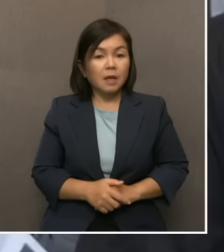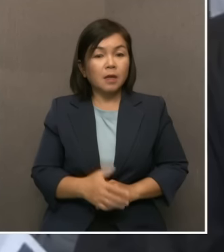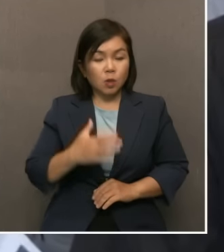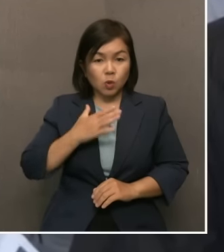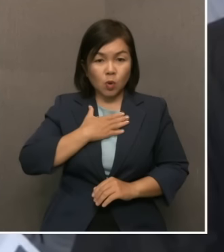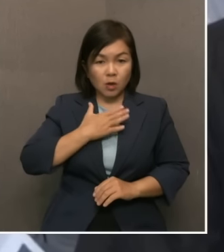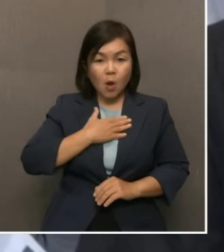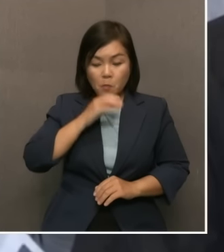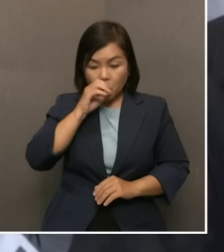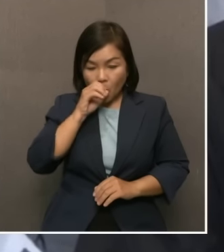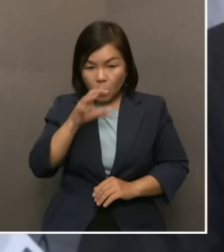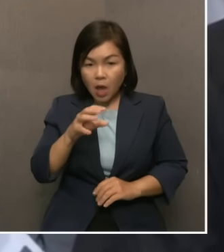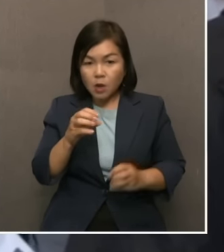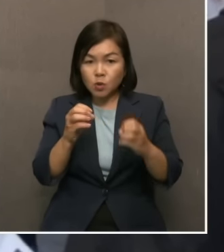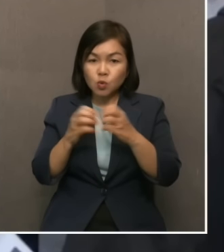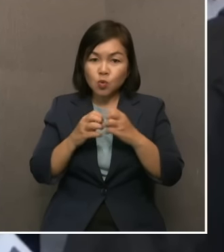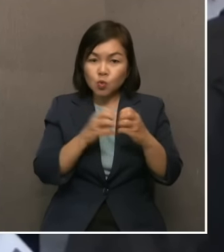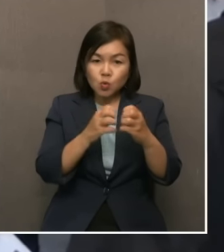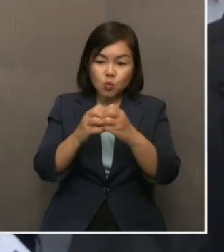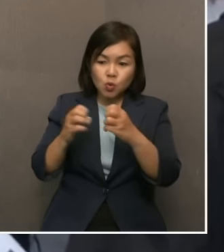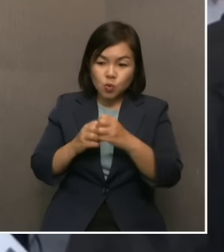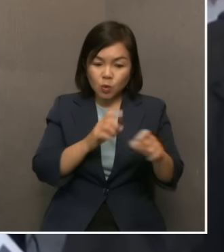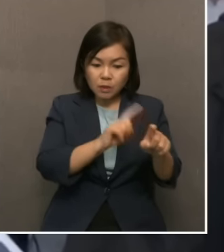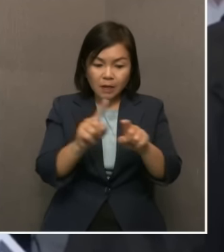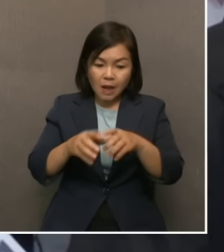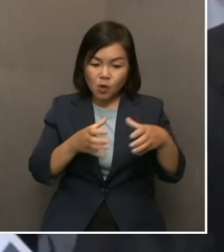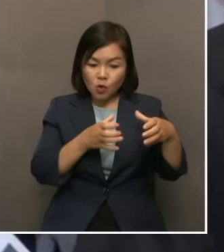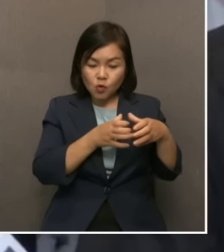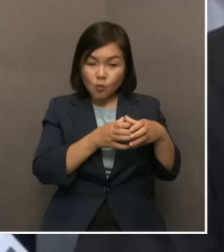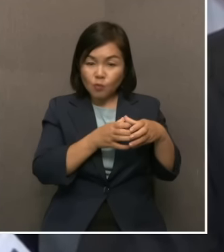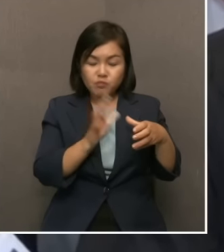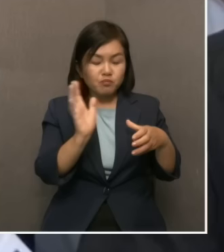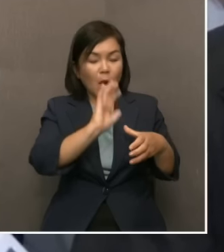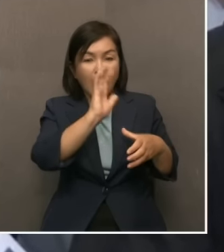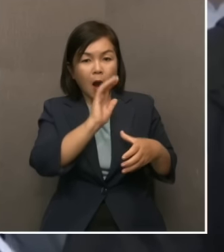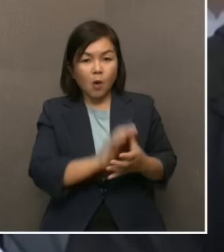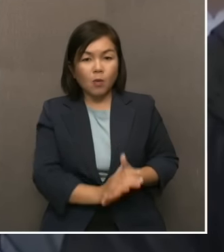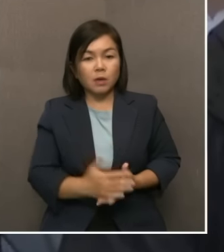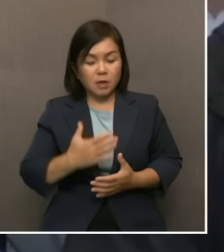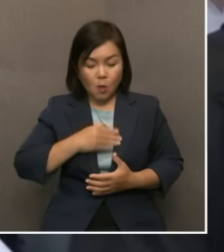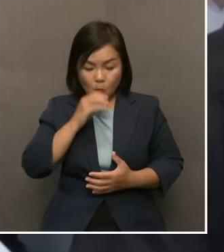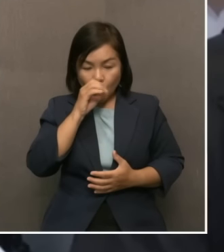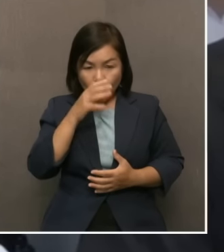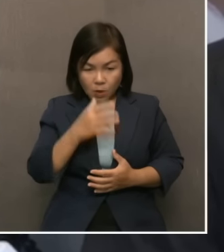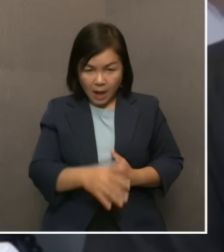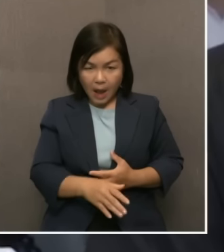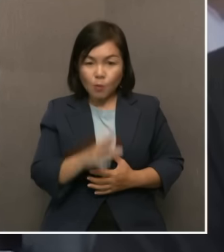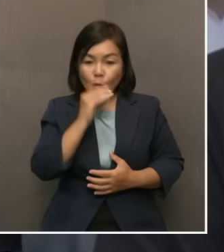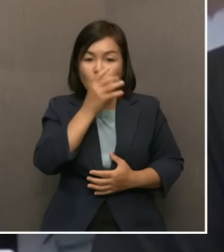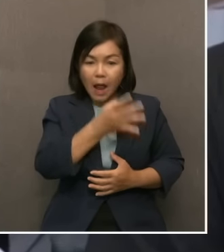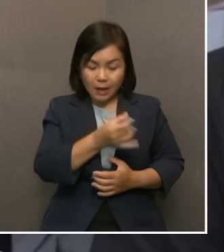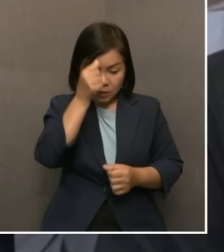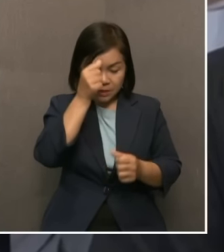ก็บอกแล้วว่าเราไม่ยุ่งกับธุรกรรมของพรรคเราพูดไปแล้วเราต้องรักษาคำพูดตัวเอง